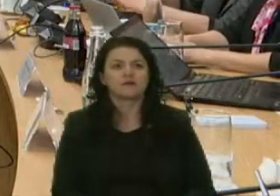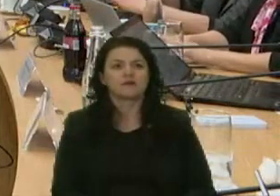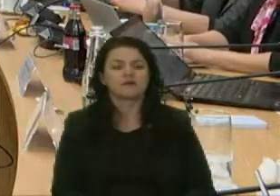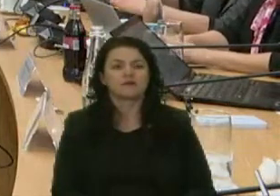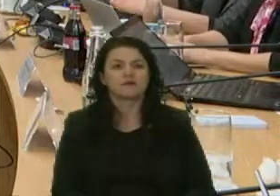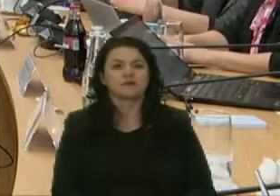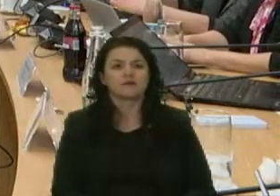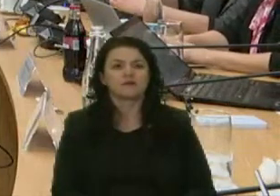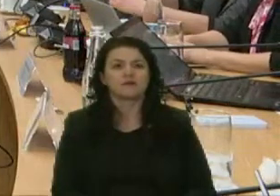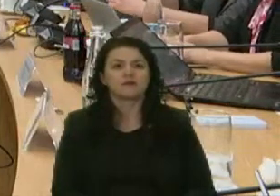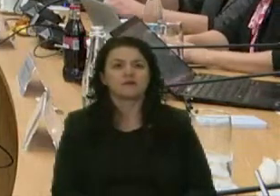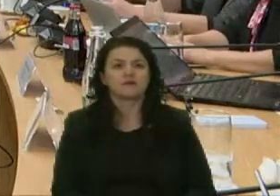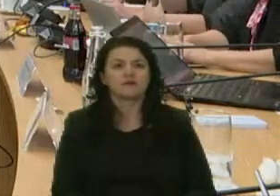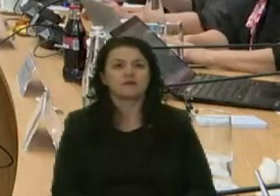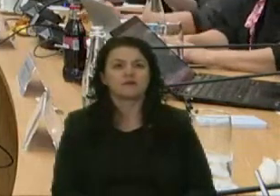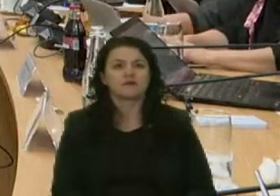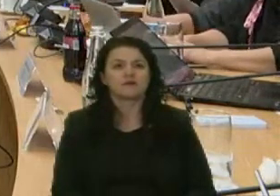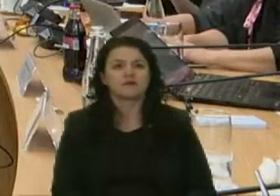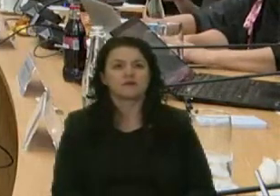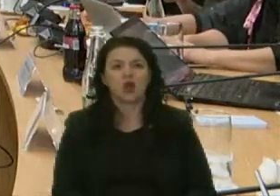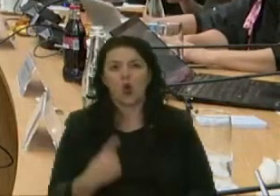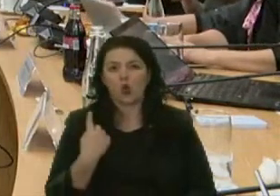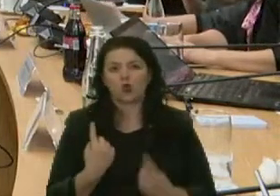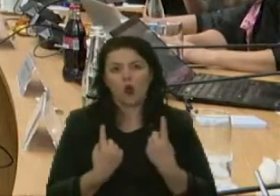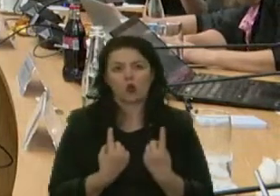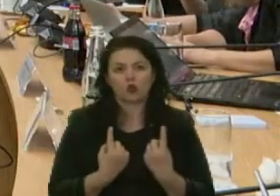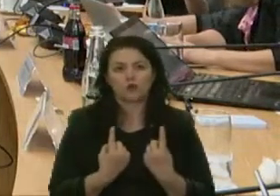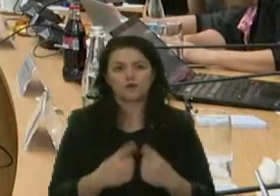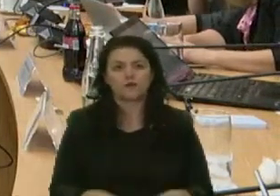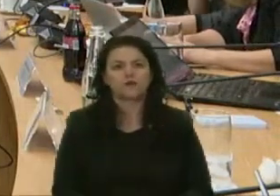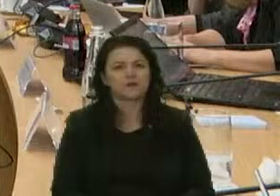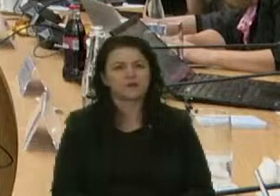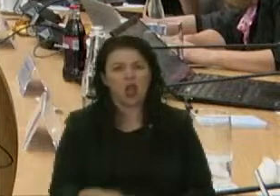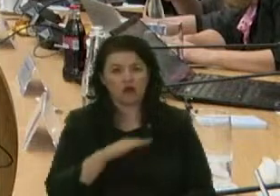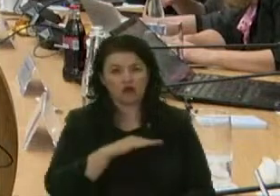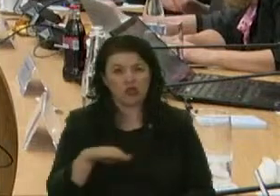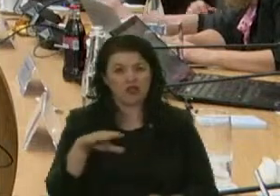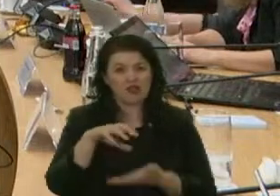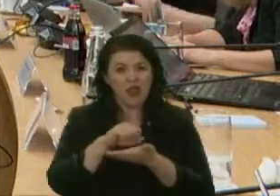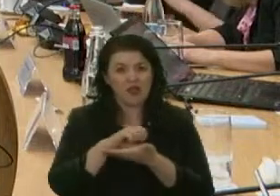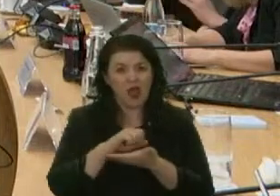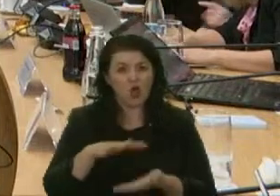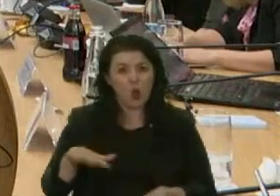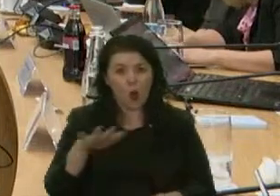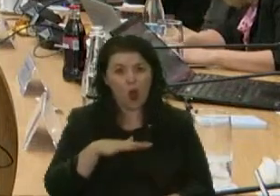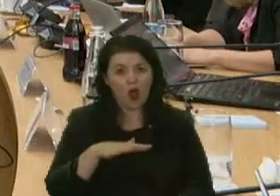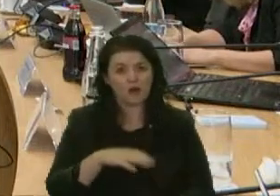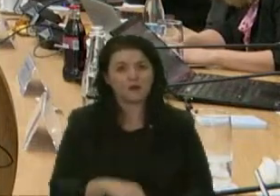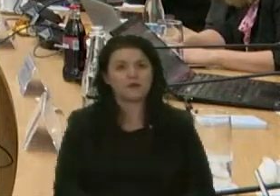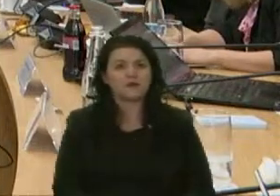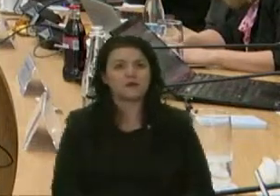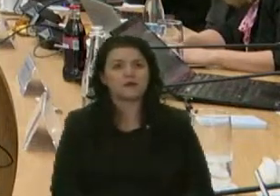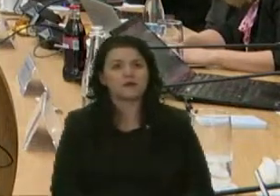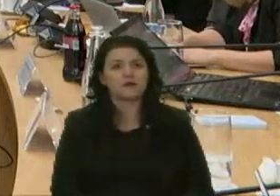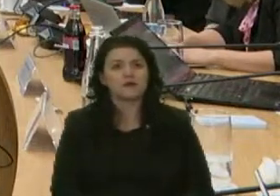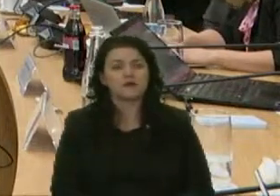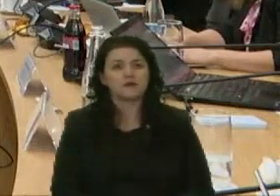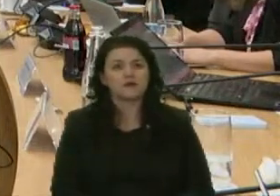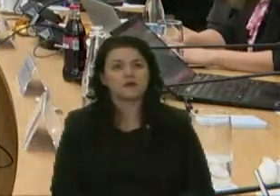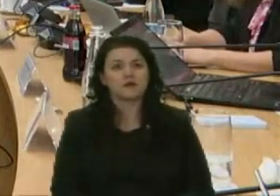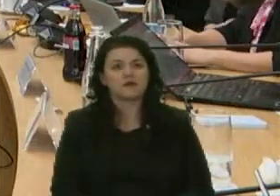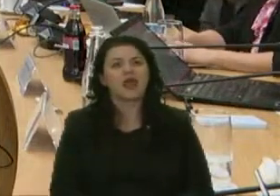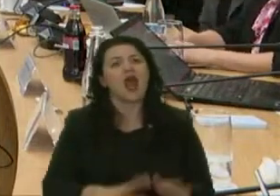ul avocatură un client și terenul Unde este situat că nu i secret de stat domnul primar Păi nu